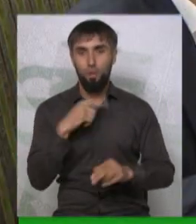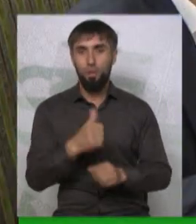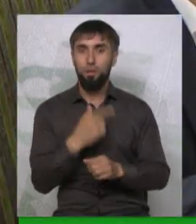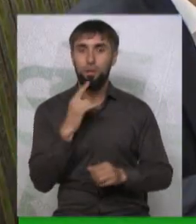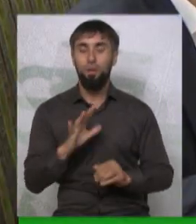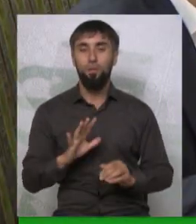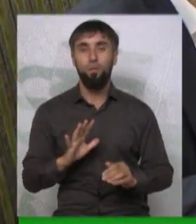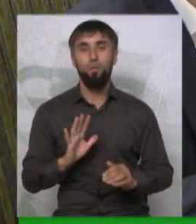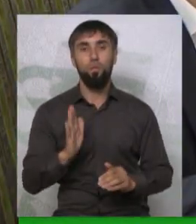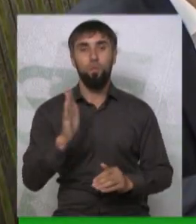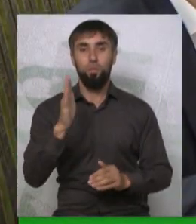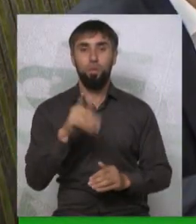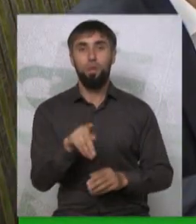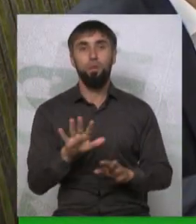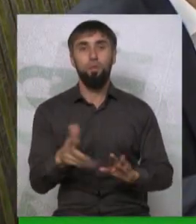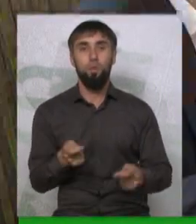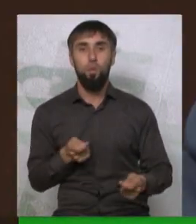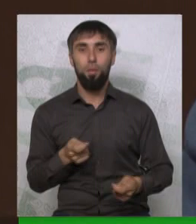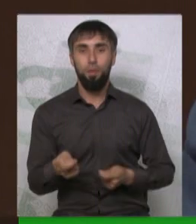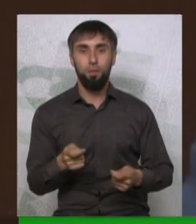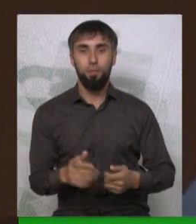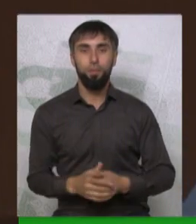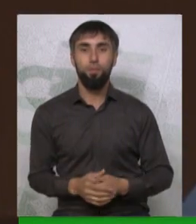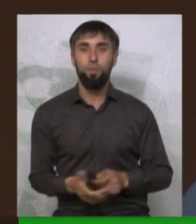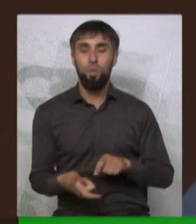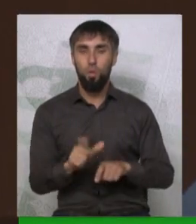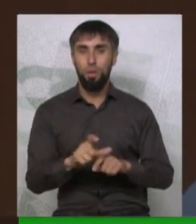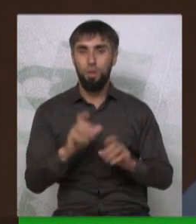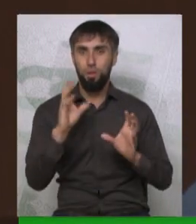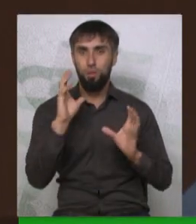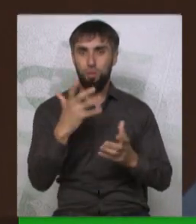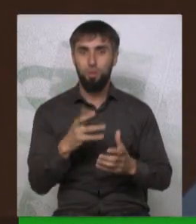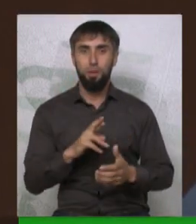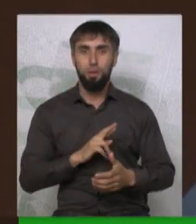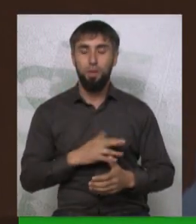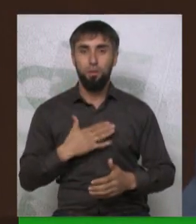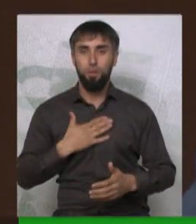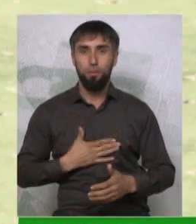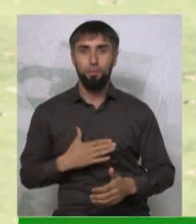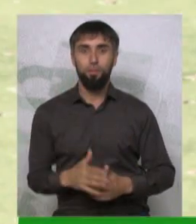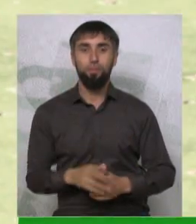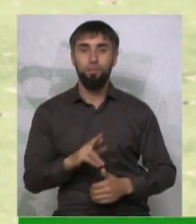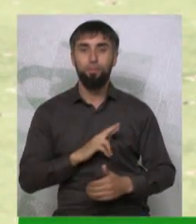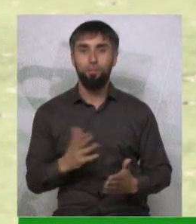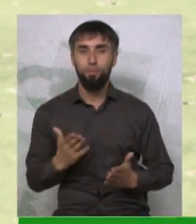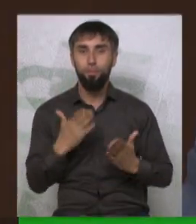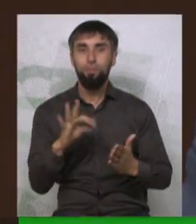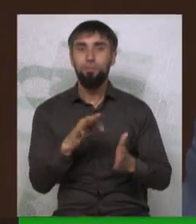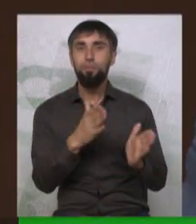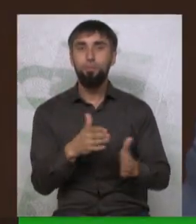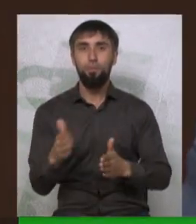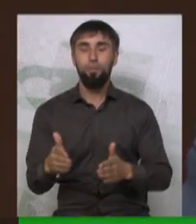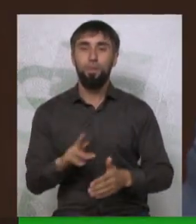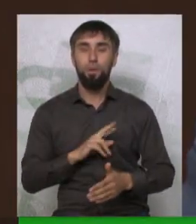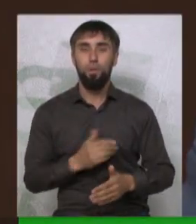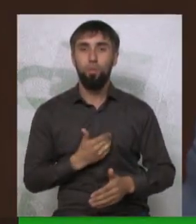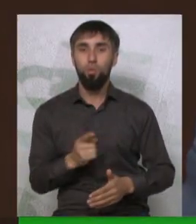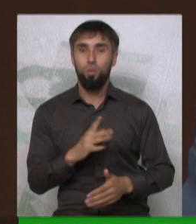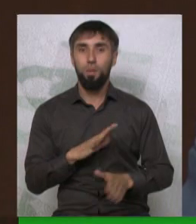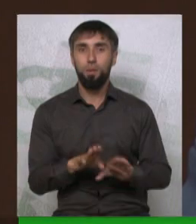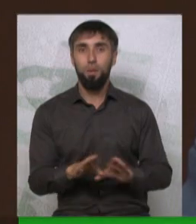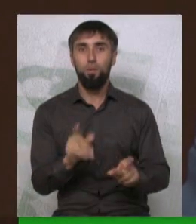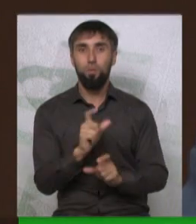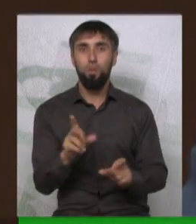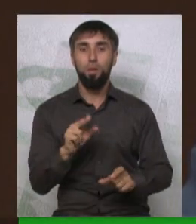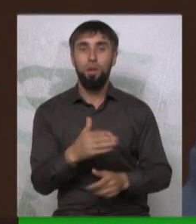глава Ингушетии, обращаясь к конкурсантам. Это очень серьезно. Я доволен. Я прочитал про вас все. Я хотел бы, чтобы такие